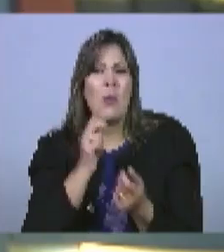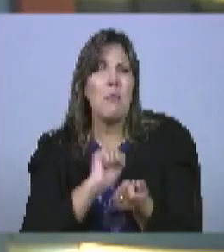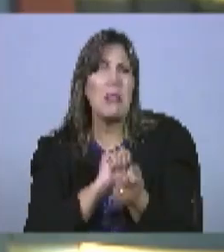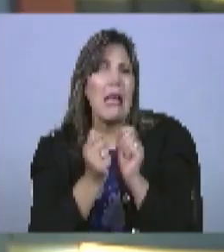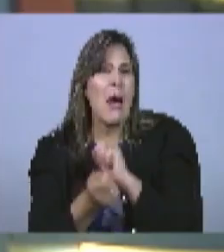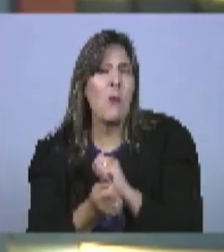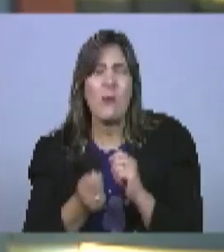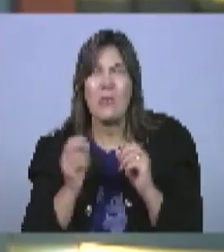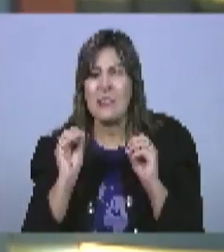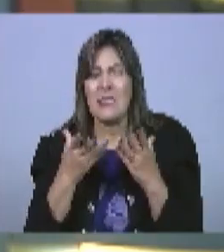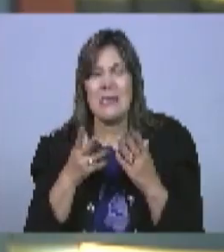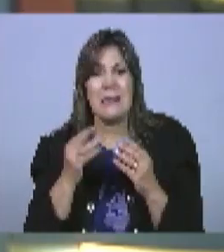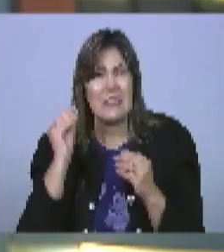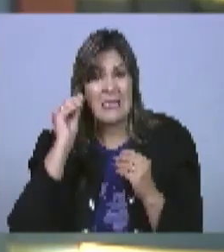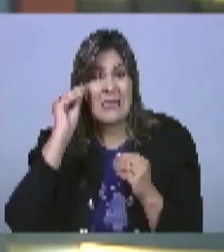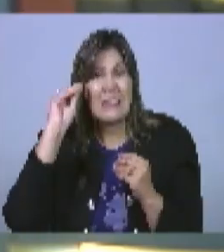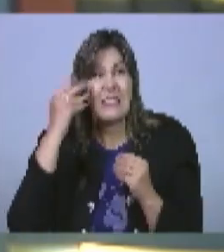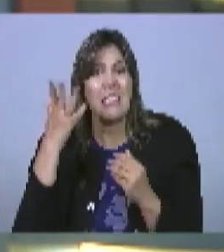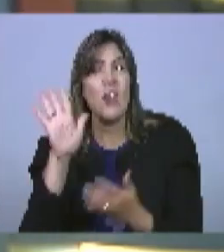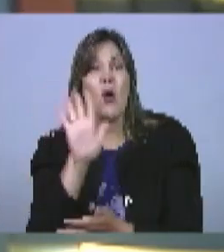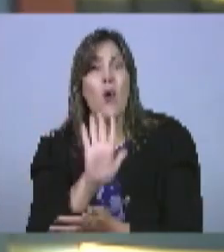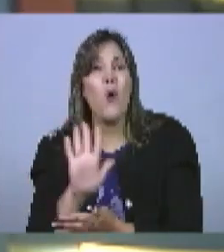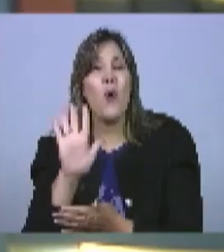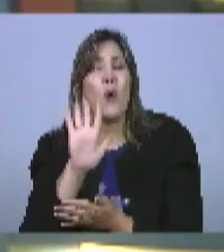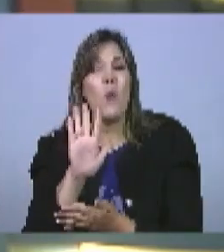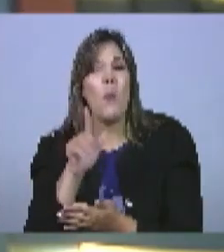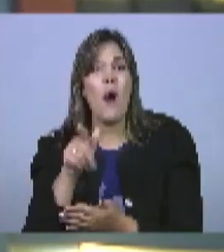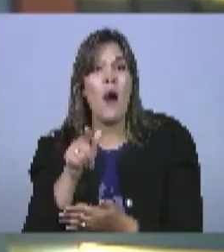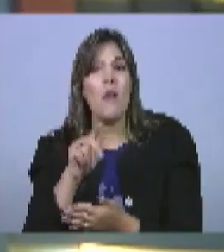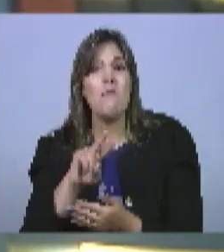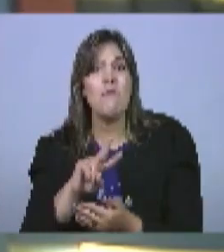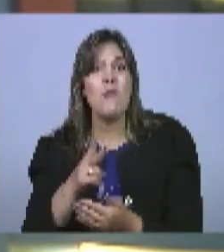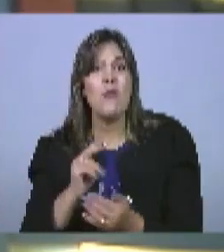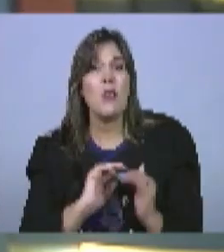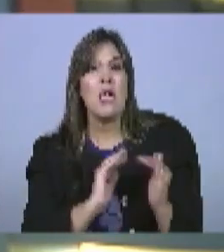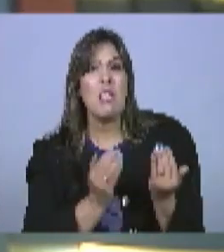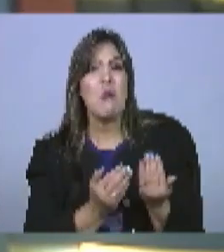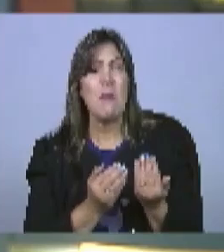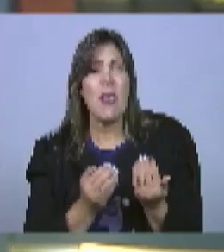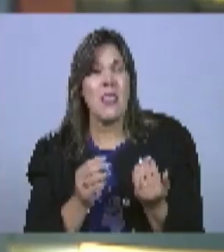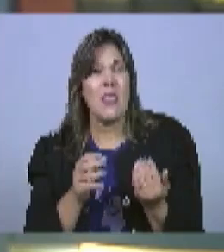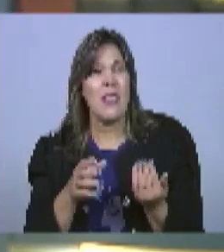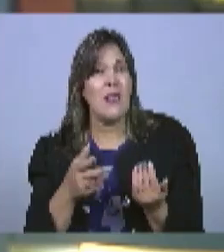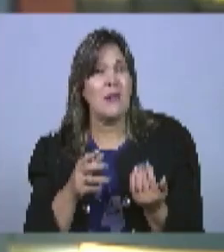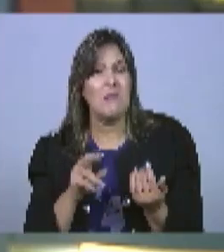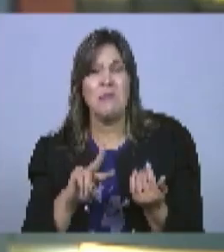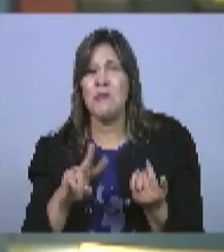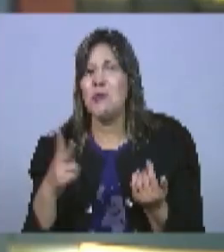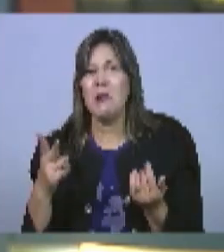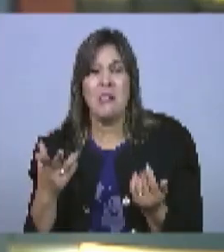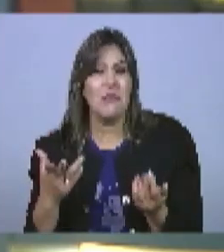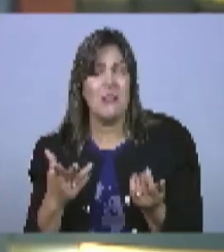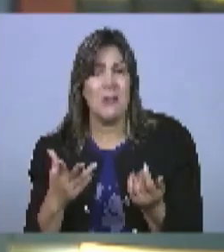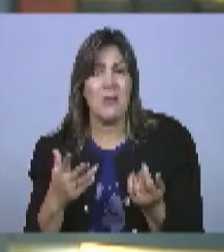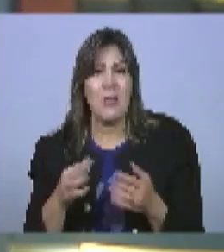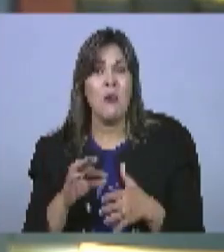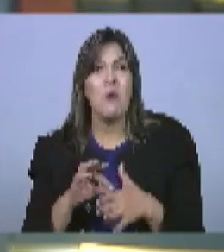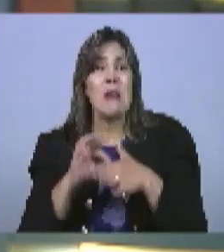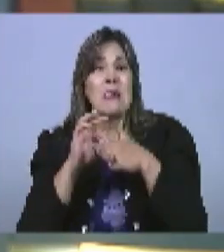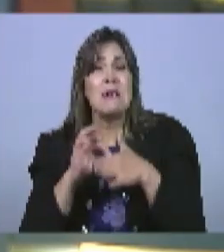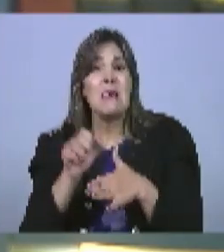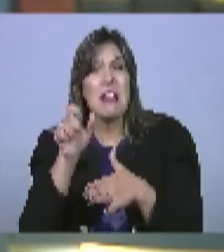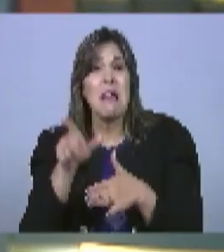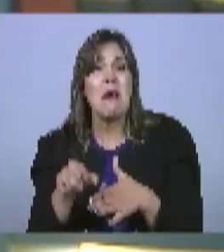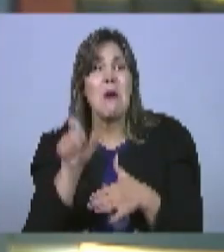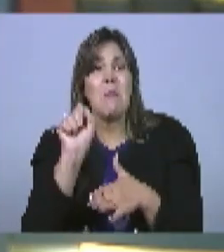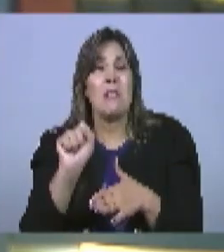كيف ا مش نالت بس من الايمان الديني ولكنها نالت ايضا من انسانيه الانسان